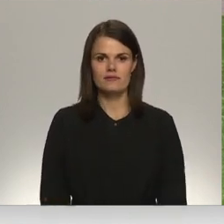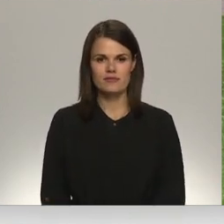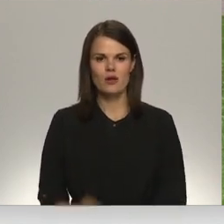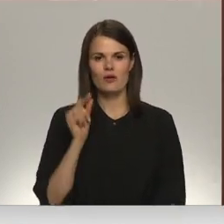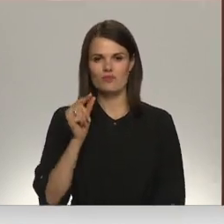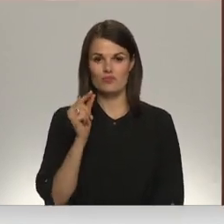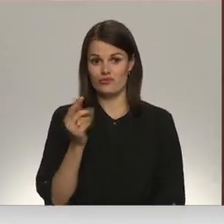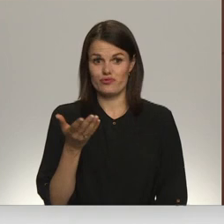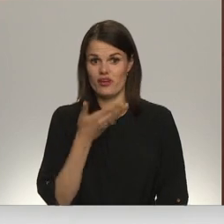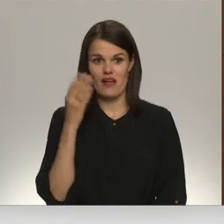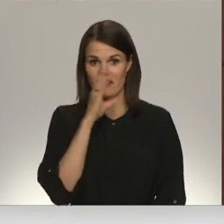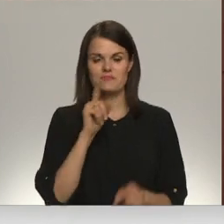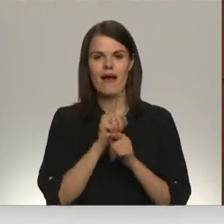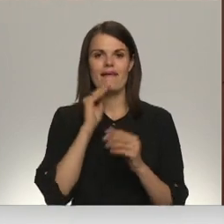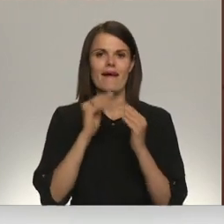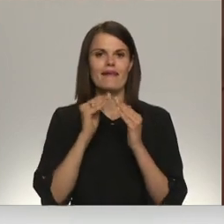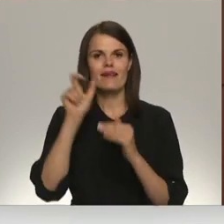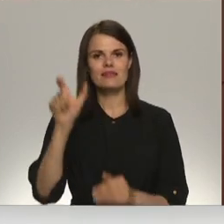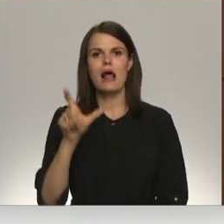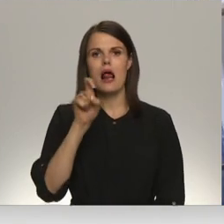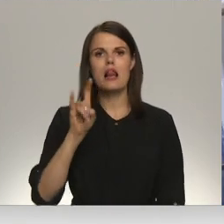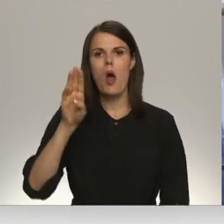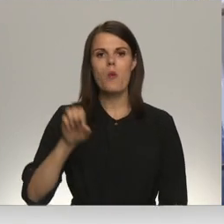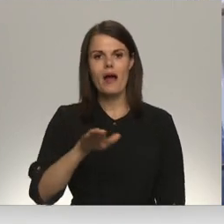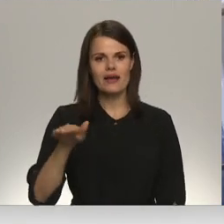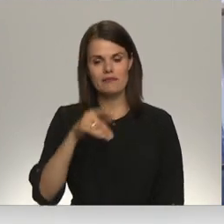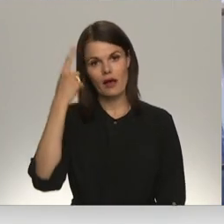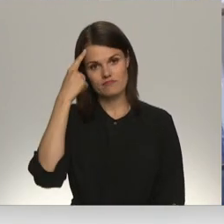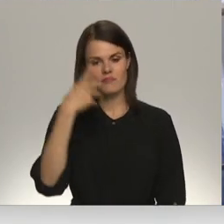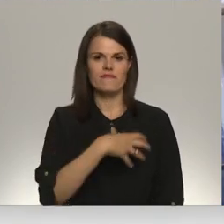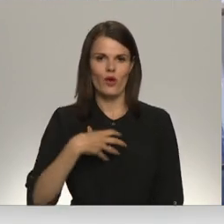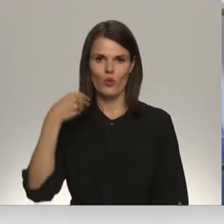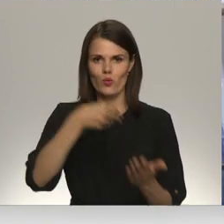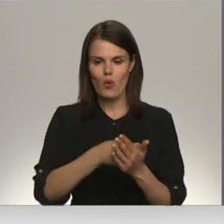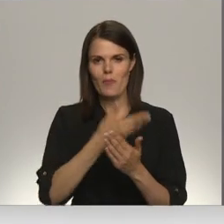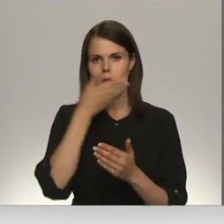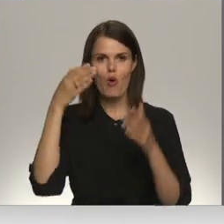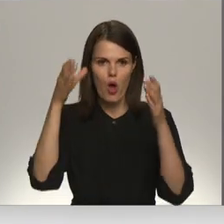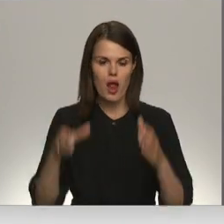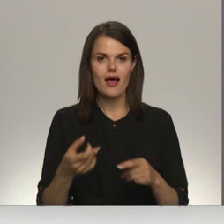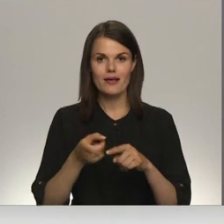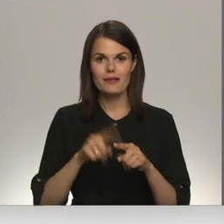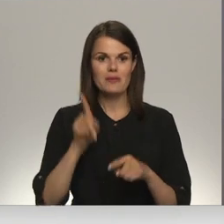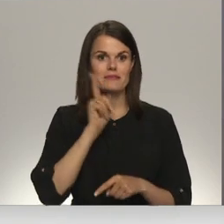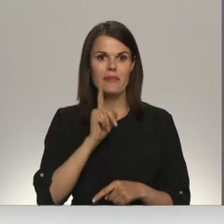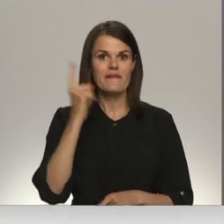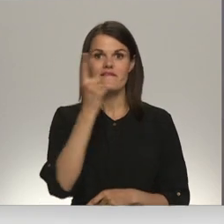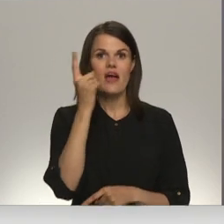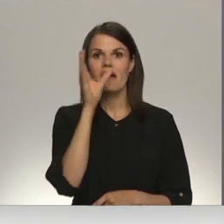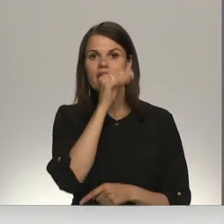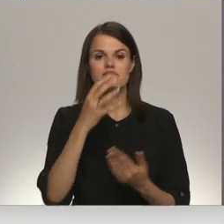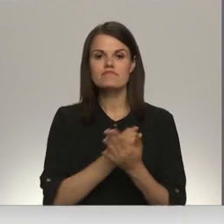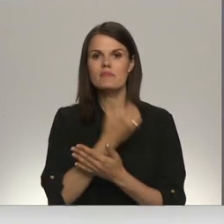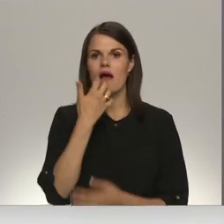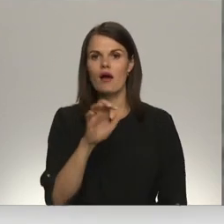drusku nereāli. Arī Rēzeknietes Laumas ģimenē tiek apsvērta doma par boilera iegādi, jo pagaidām vienīgā iespēja tikt